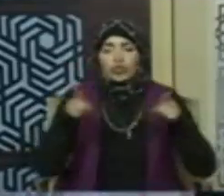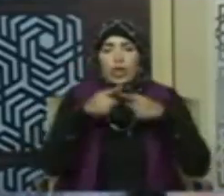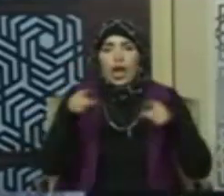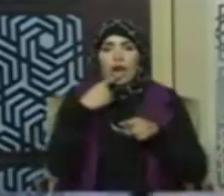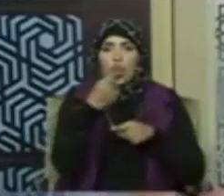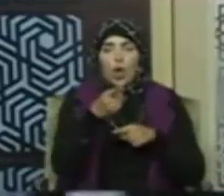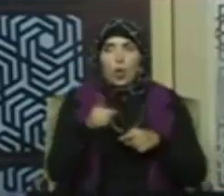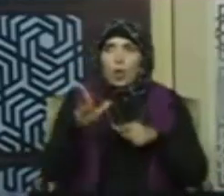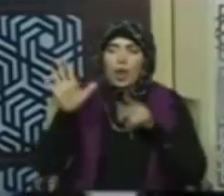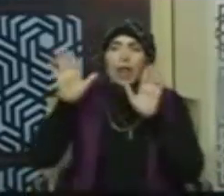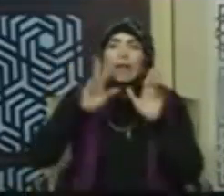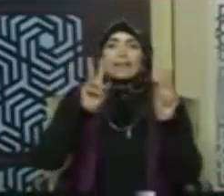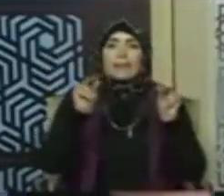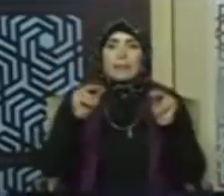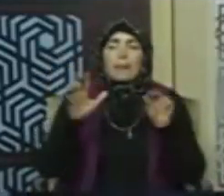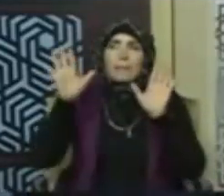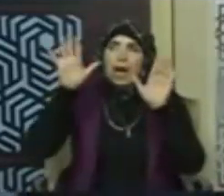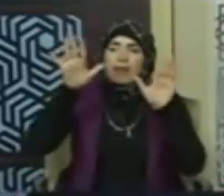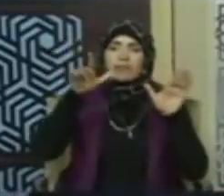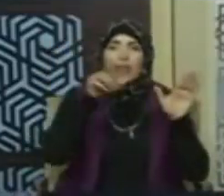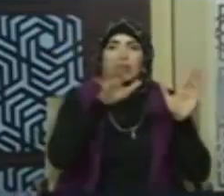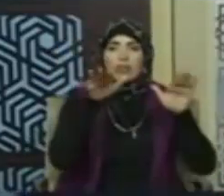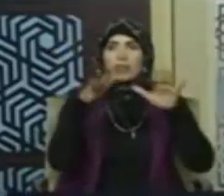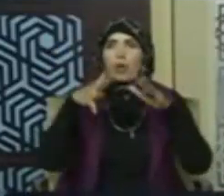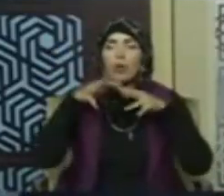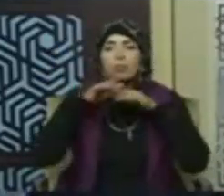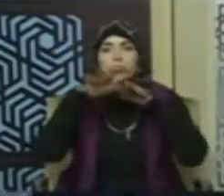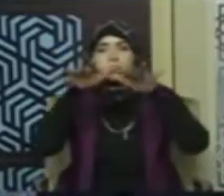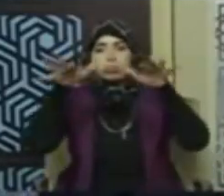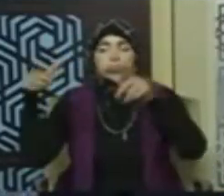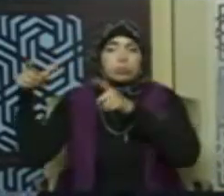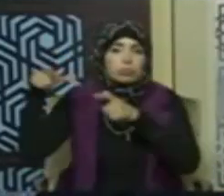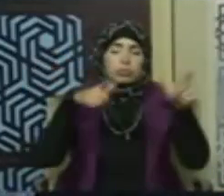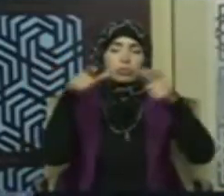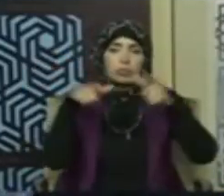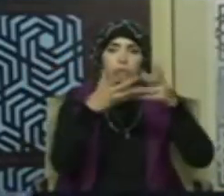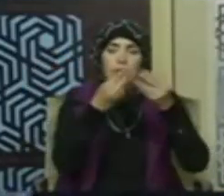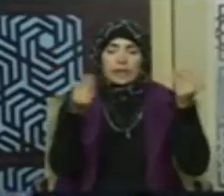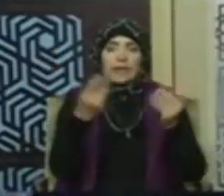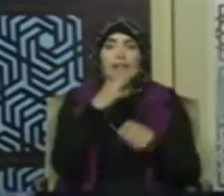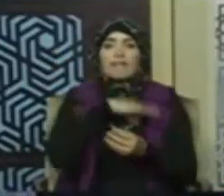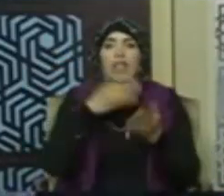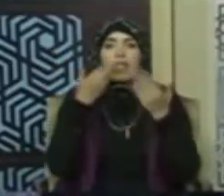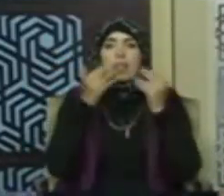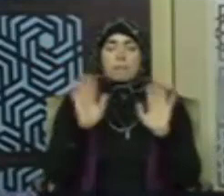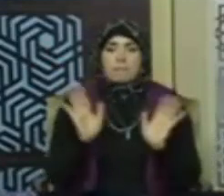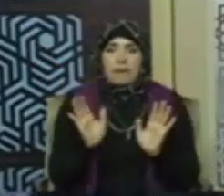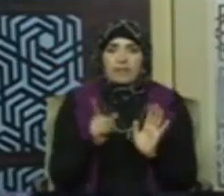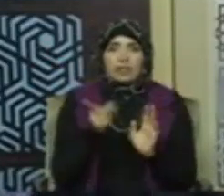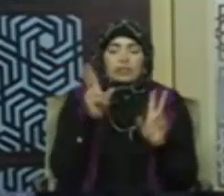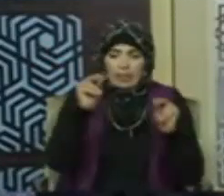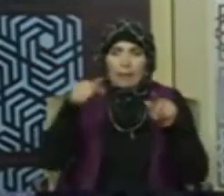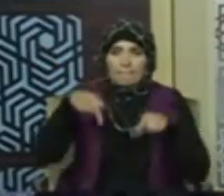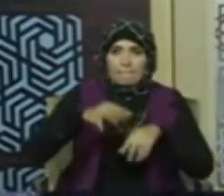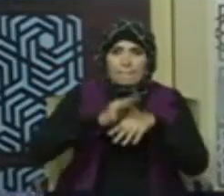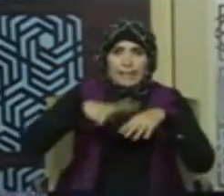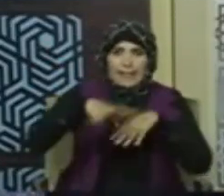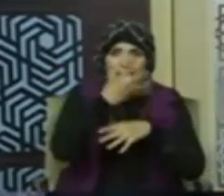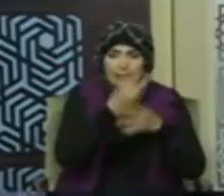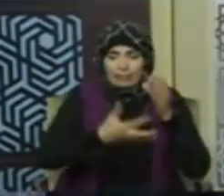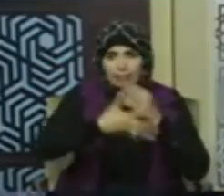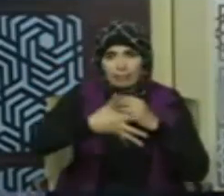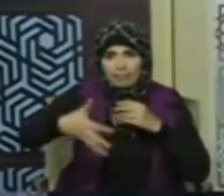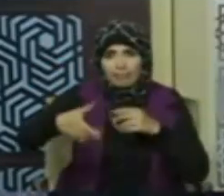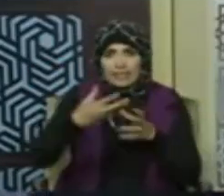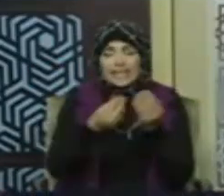بغاس الطير أكثرها فراخا، وأم الصقر مقلاة النزور.